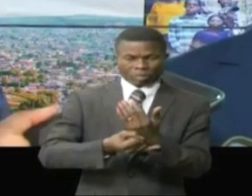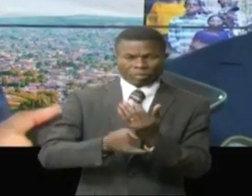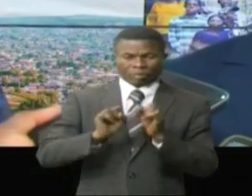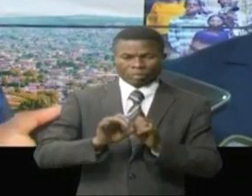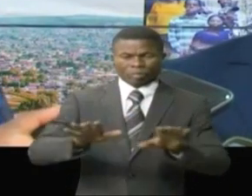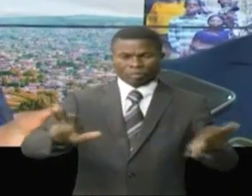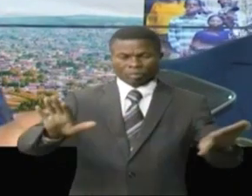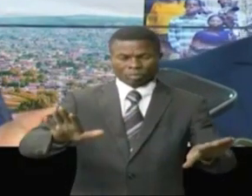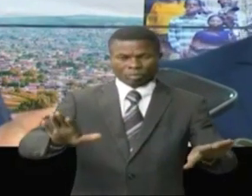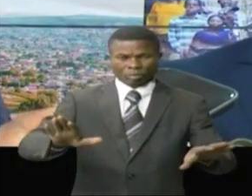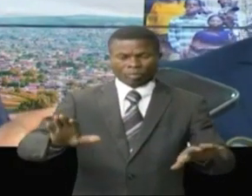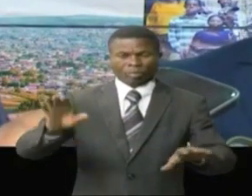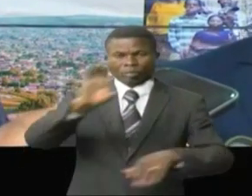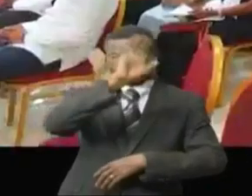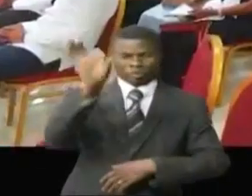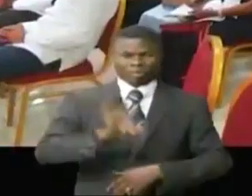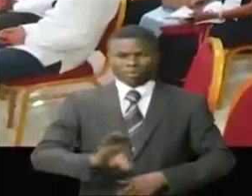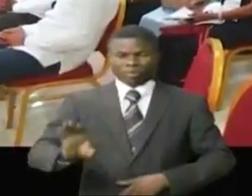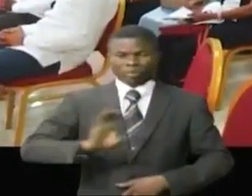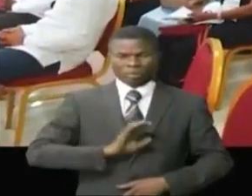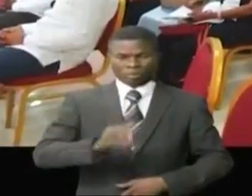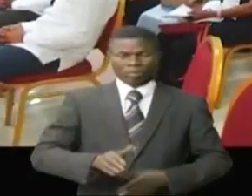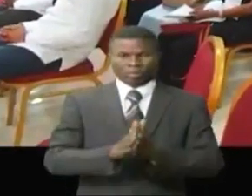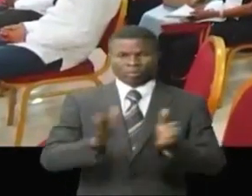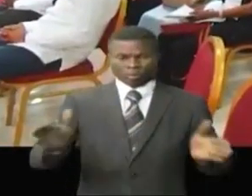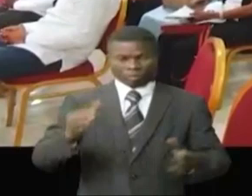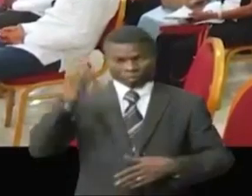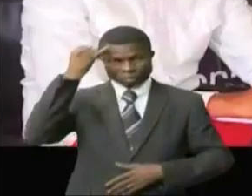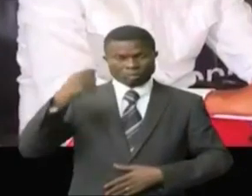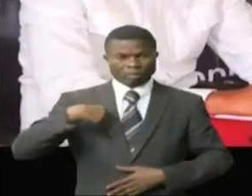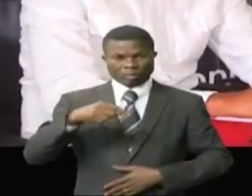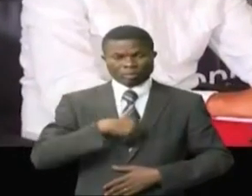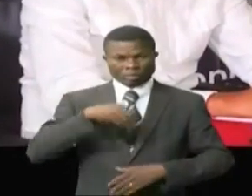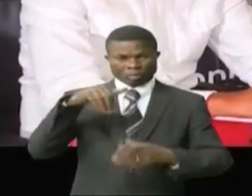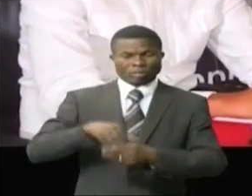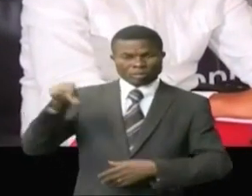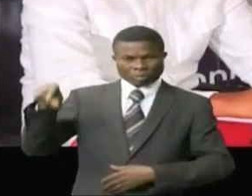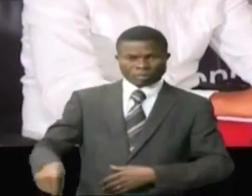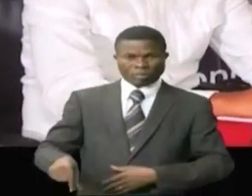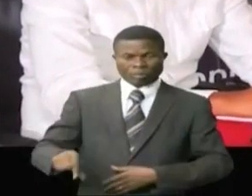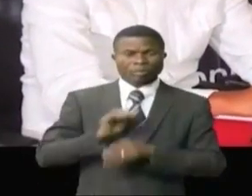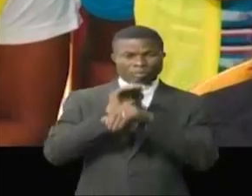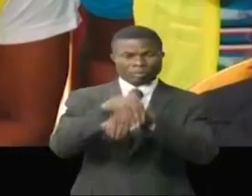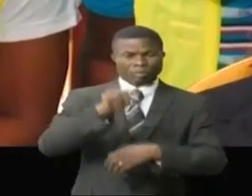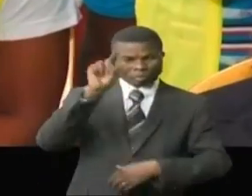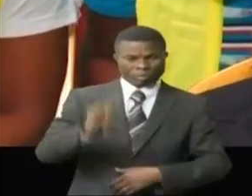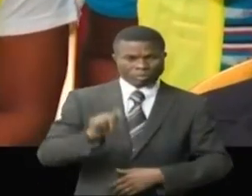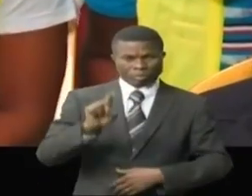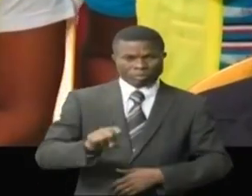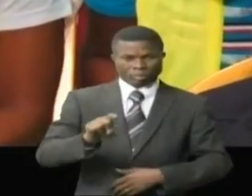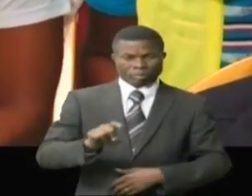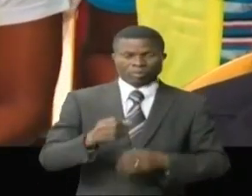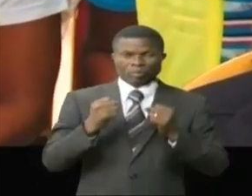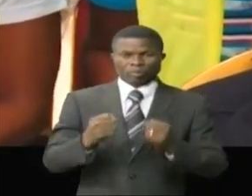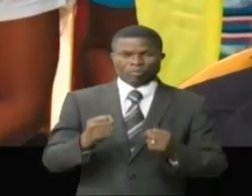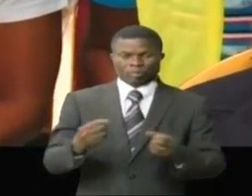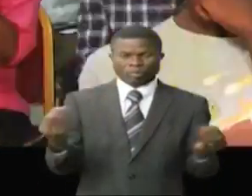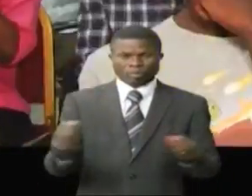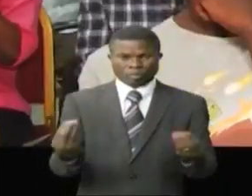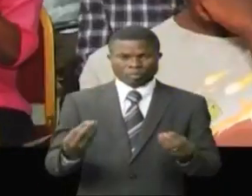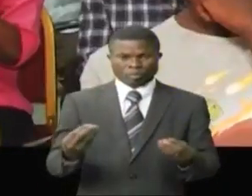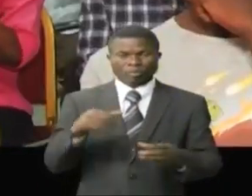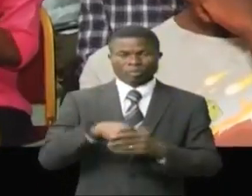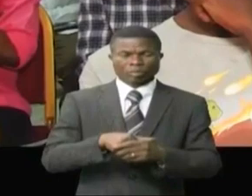répandus dans toute la commune de Kasavubu. Nous avons pensé que ceux qui sont dans les quartiers doivent être impliqués de manière efficace dans